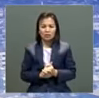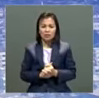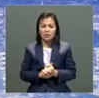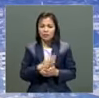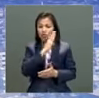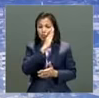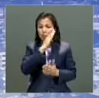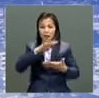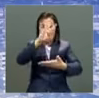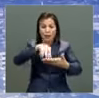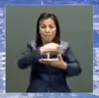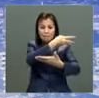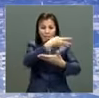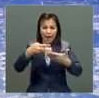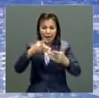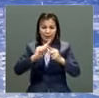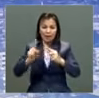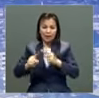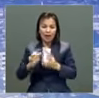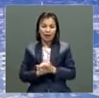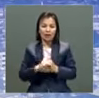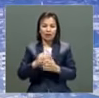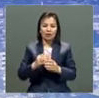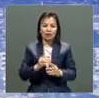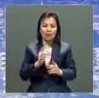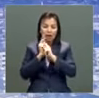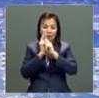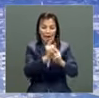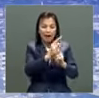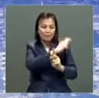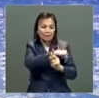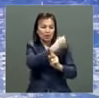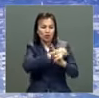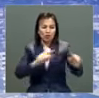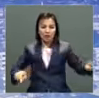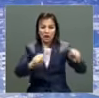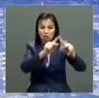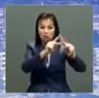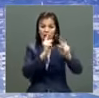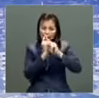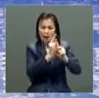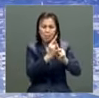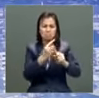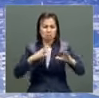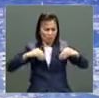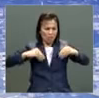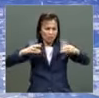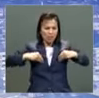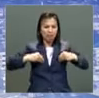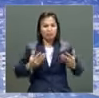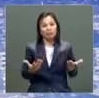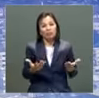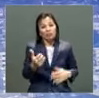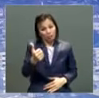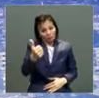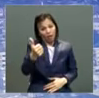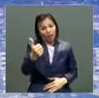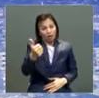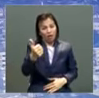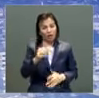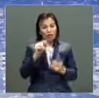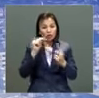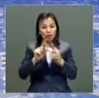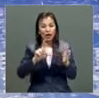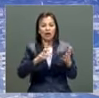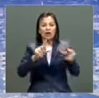ามีมาตรการท่านขึ้นมาแล้วจะปฏิบัติตามกระทรวงสาธารณสุขก็ได้ครับตอนนี้กระทรวงสาธารณสุขในฐานะที่เป็น